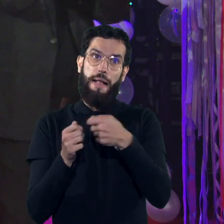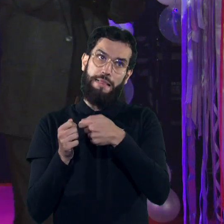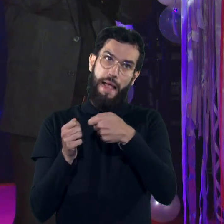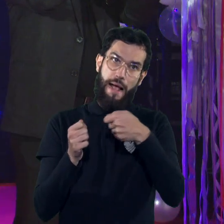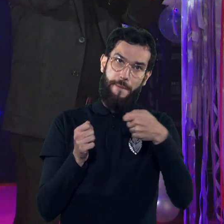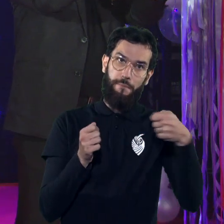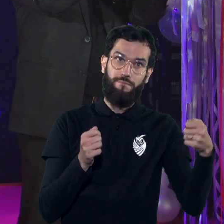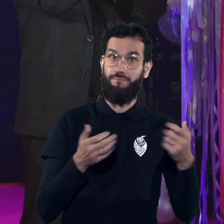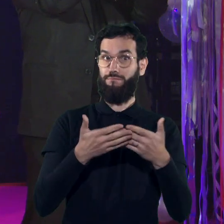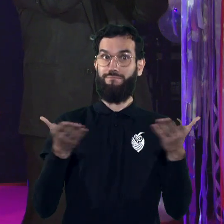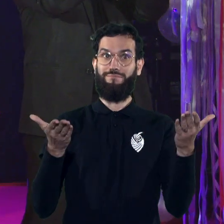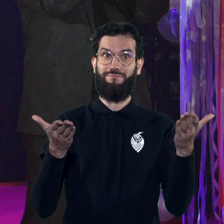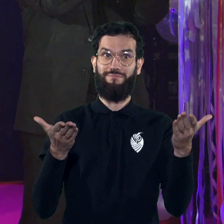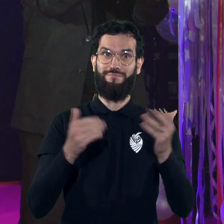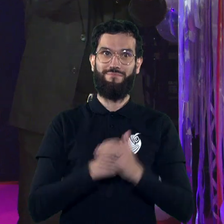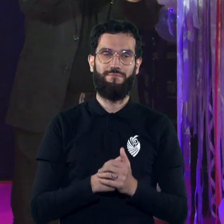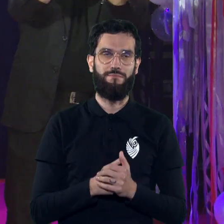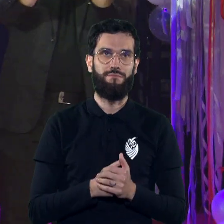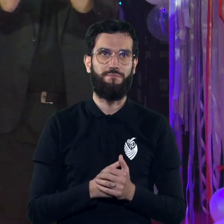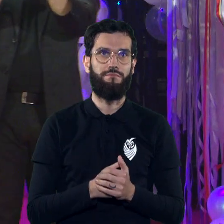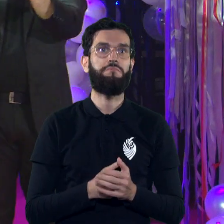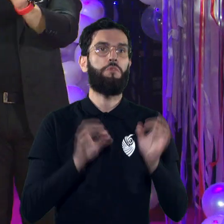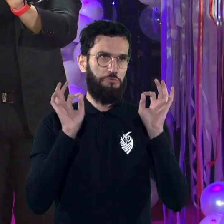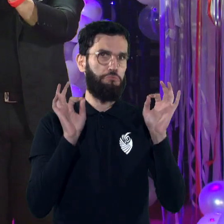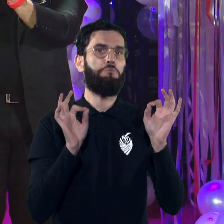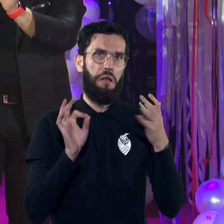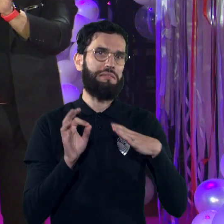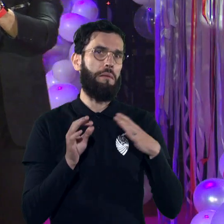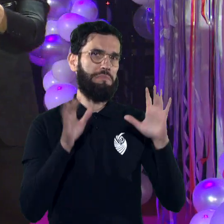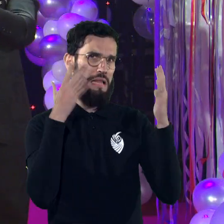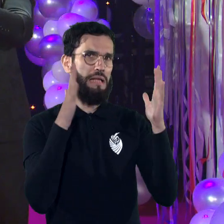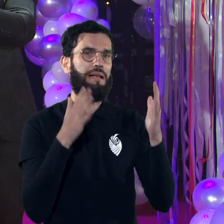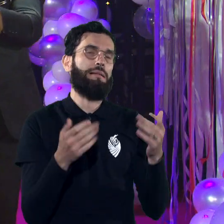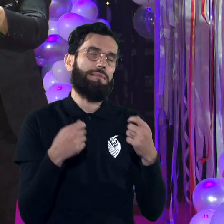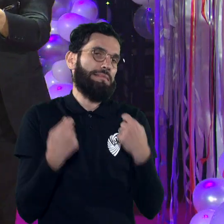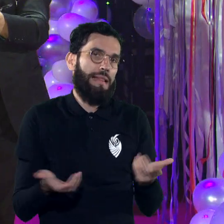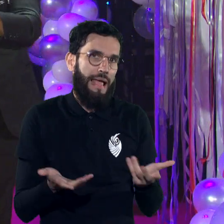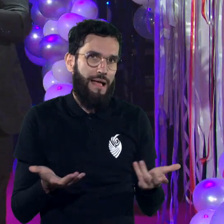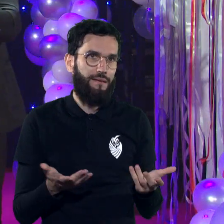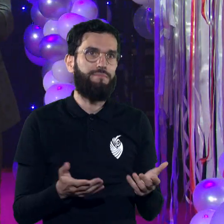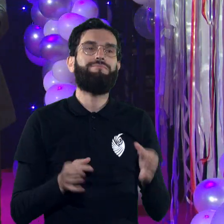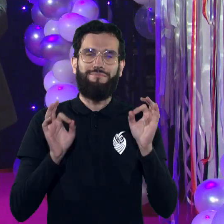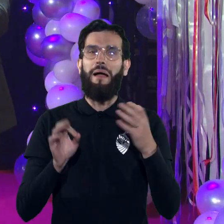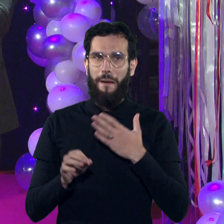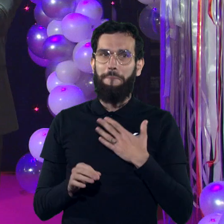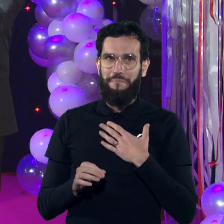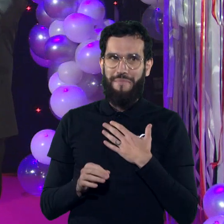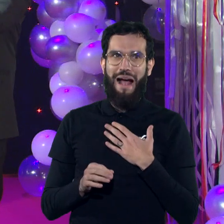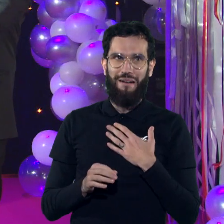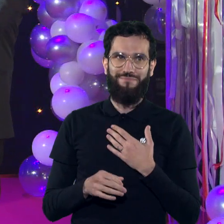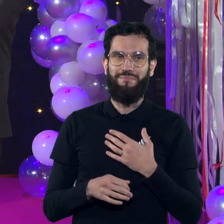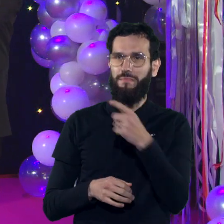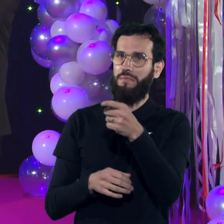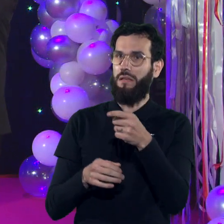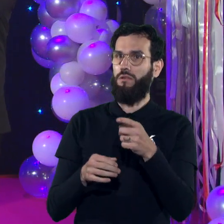druhý. Samozrejme, teda. Wow. No, je aj to by som celé... ti zaklisťal, ale nedá sa. Vieš čo, ja ti pomôžem. Mám tu. Hneď sa mi lepšie